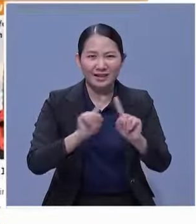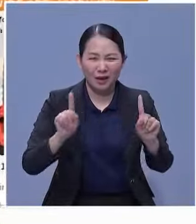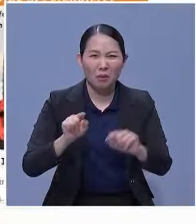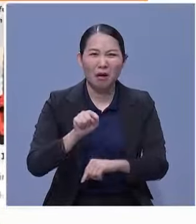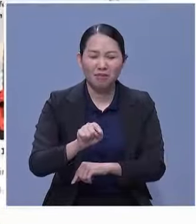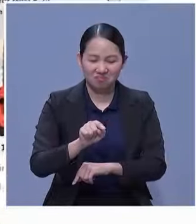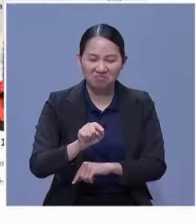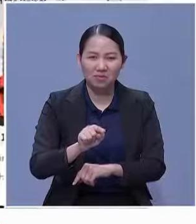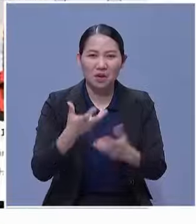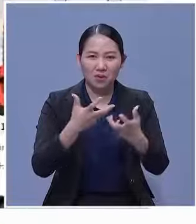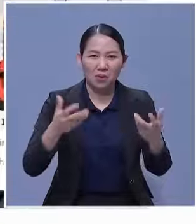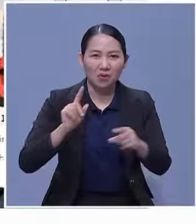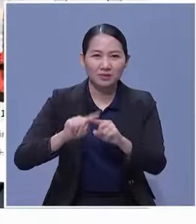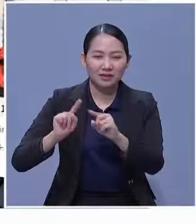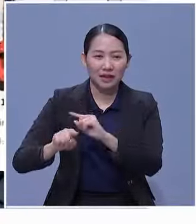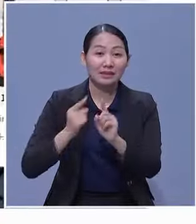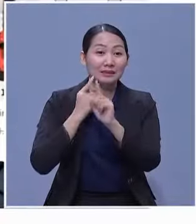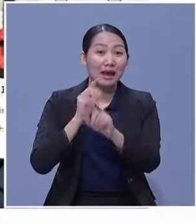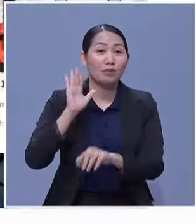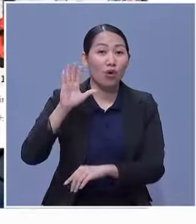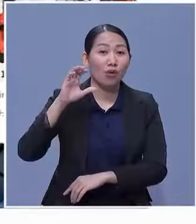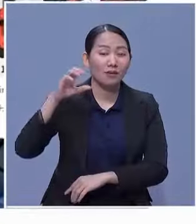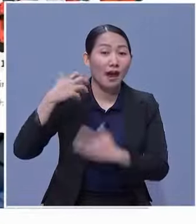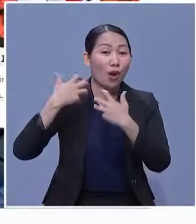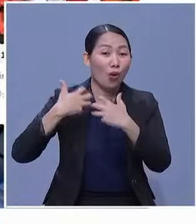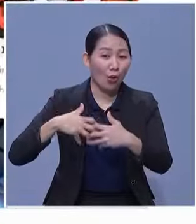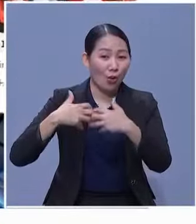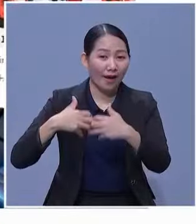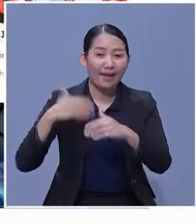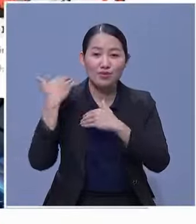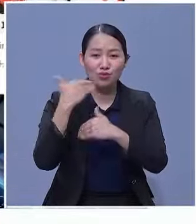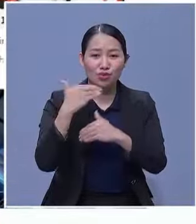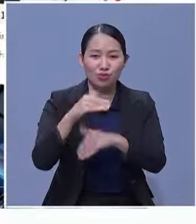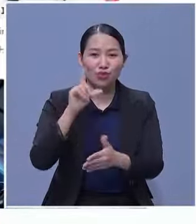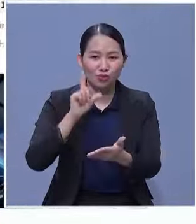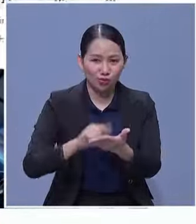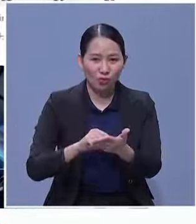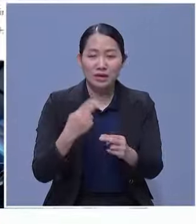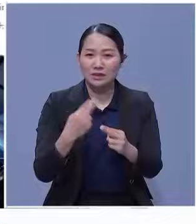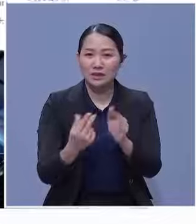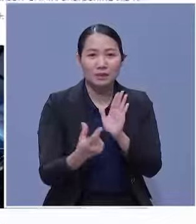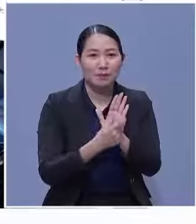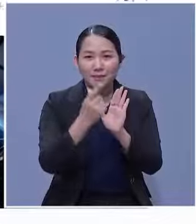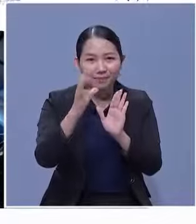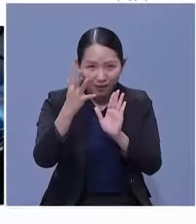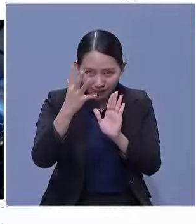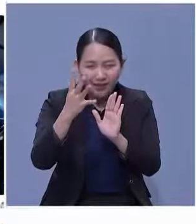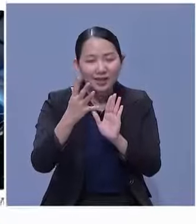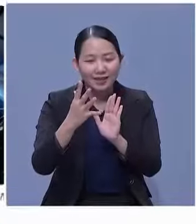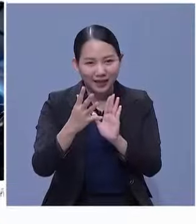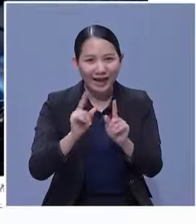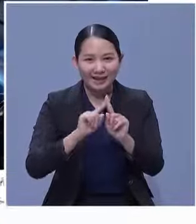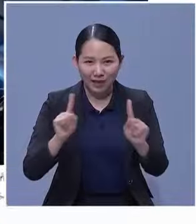งานหลายสินค้าไม่มียี่ห้อทำให้ราคาถูกนะครับซึ่งจะต้องมีการตรวจสอบอีกหลายเรื่องโดยเฉพาะ